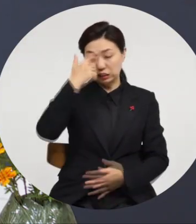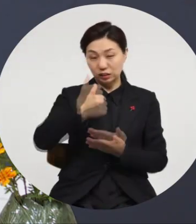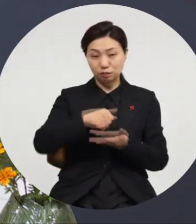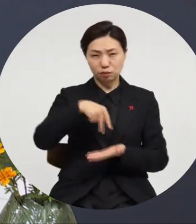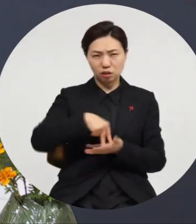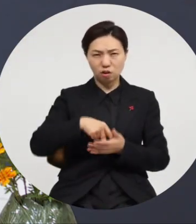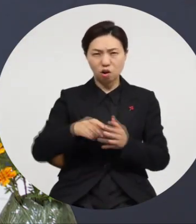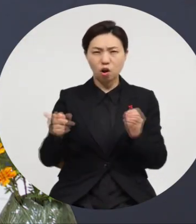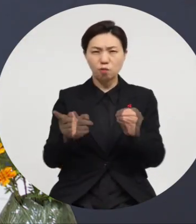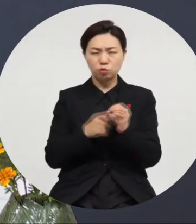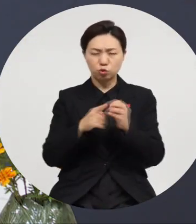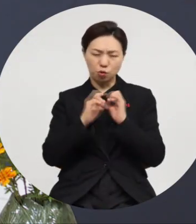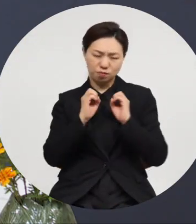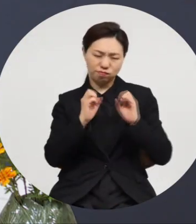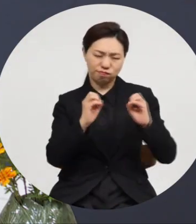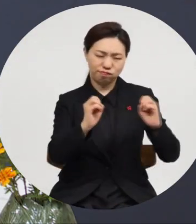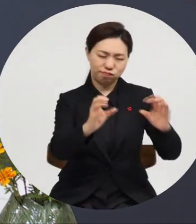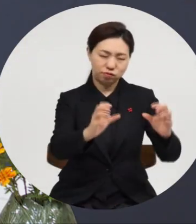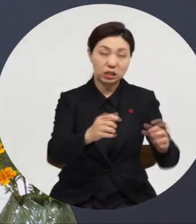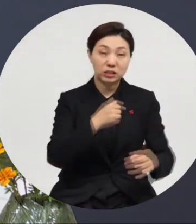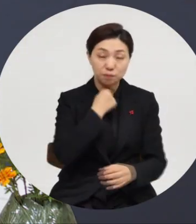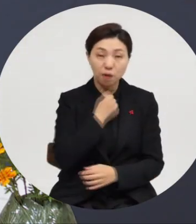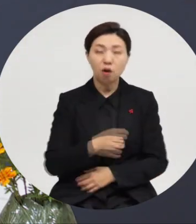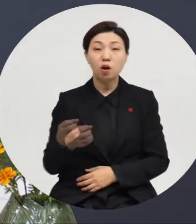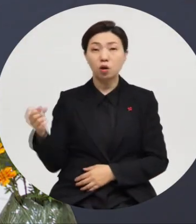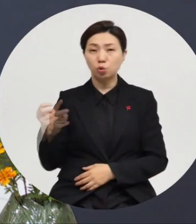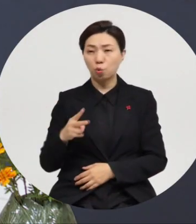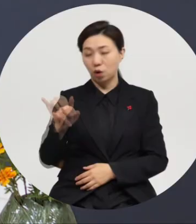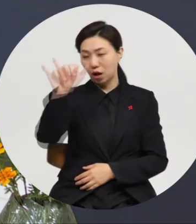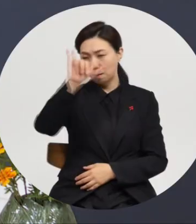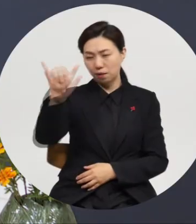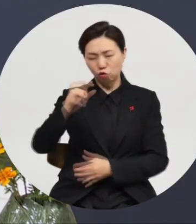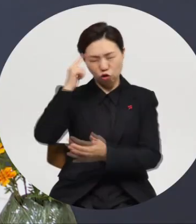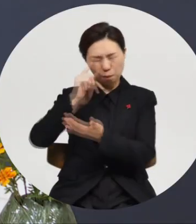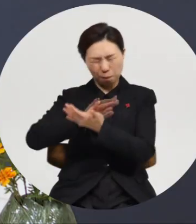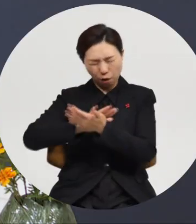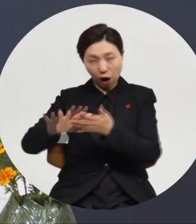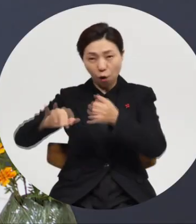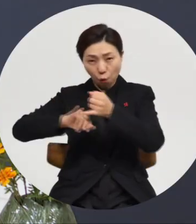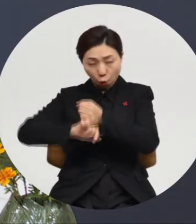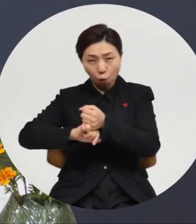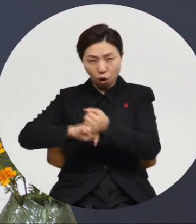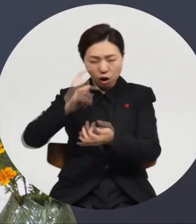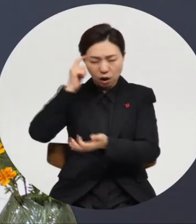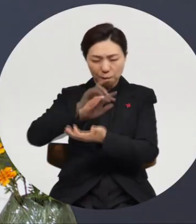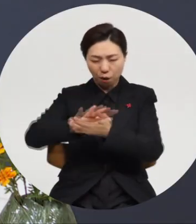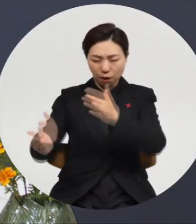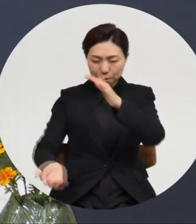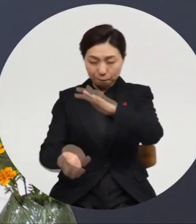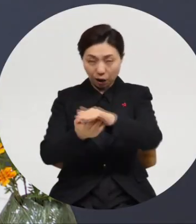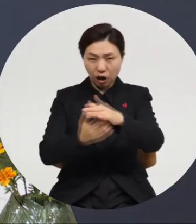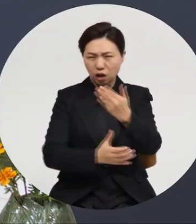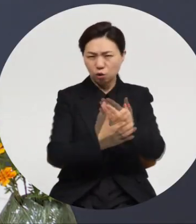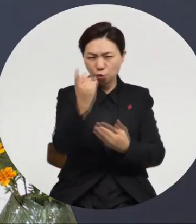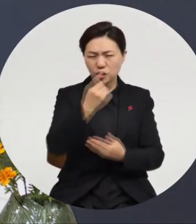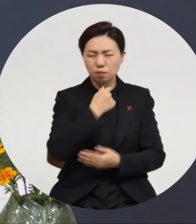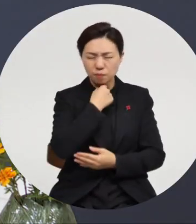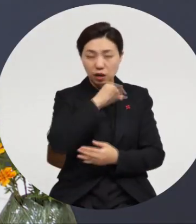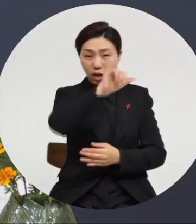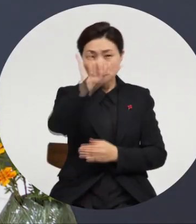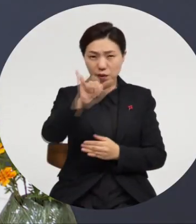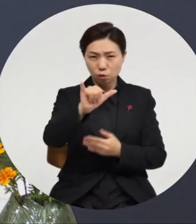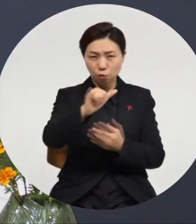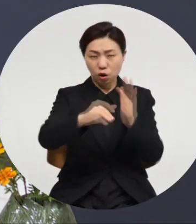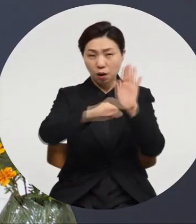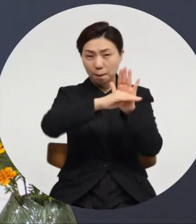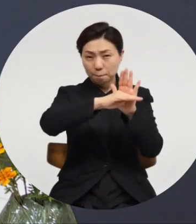스님도 불교를 널리 전파해야 되겠다. 한반도에 전쟁이 없어야 되겠다. 평화를 이루어야 되겠다.